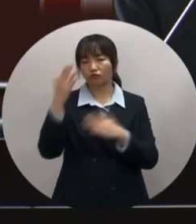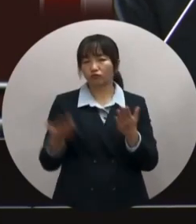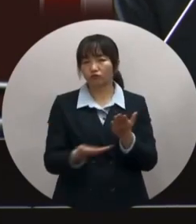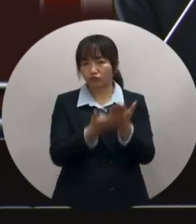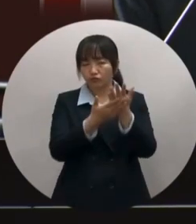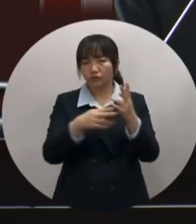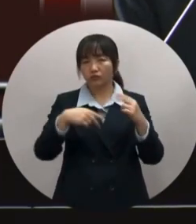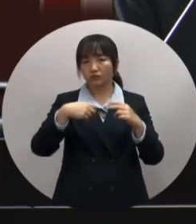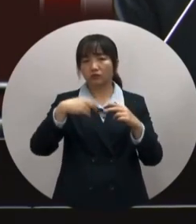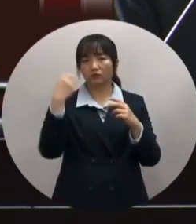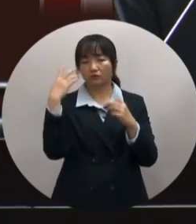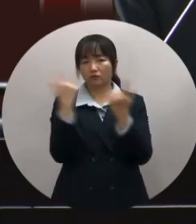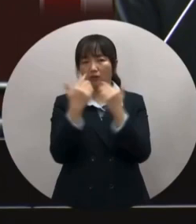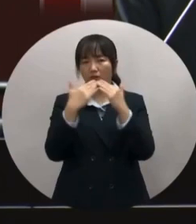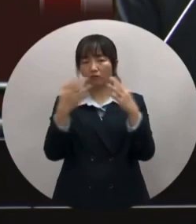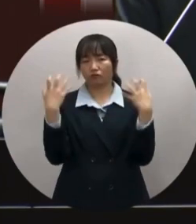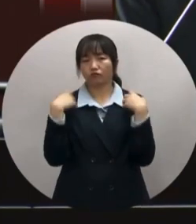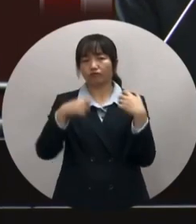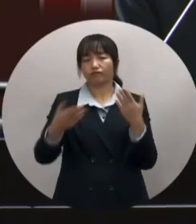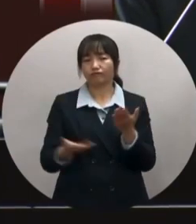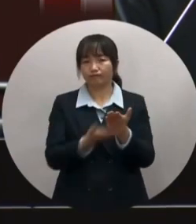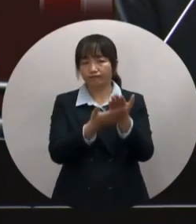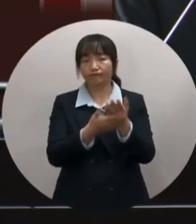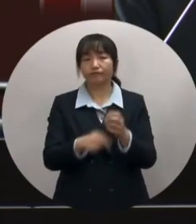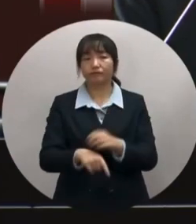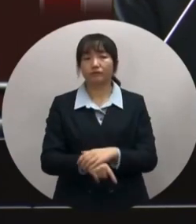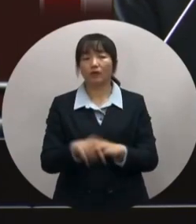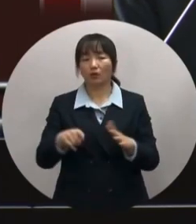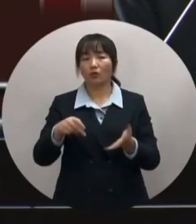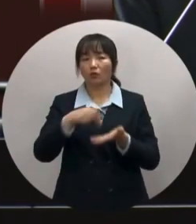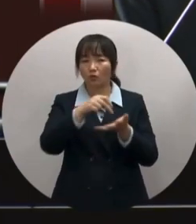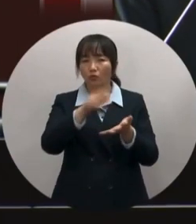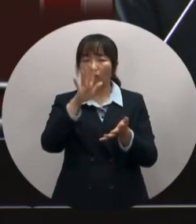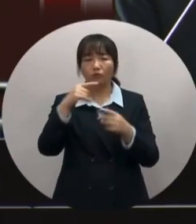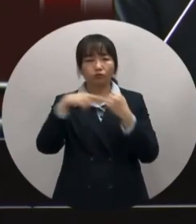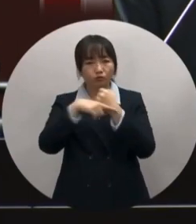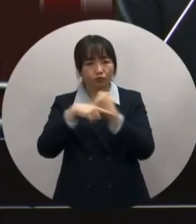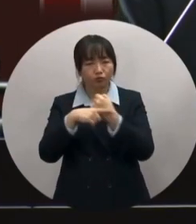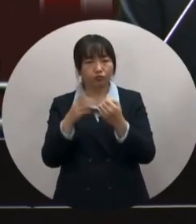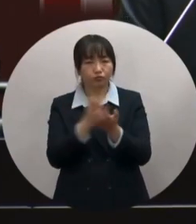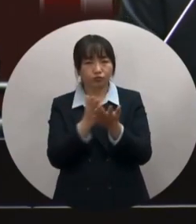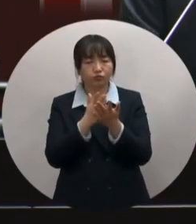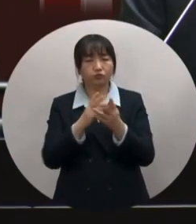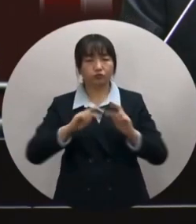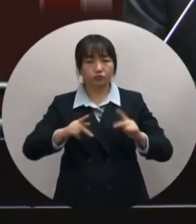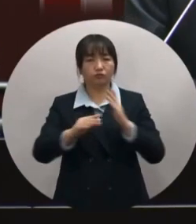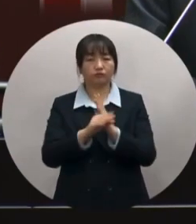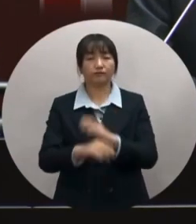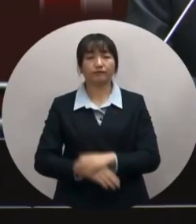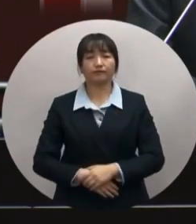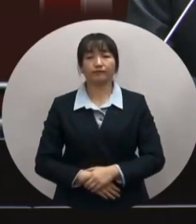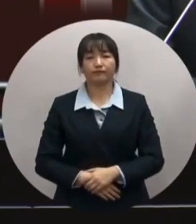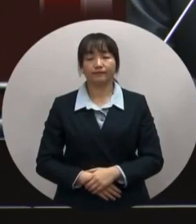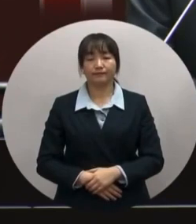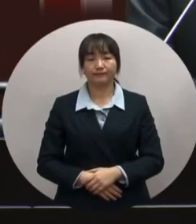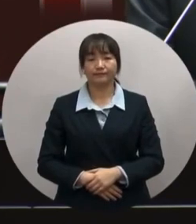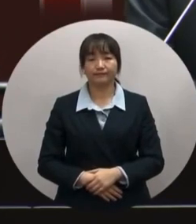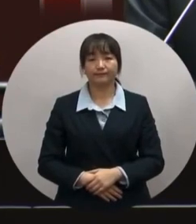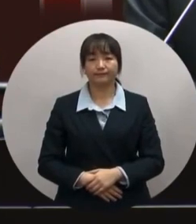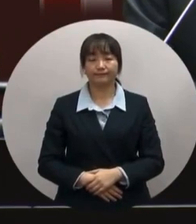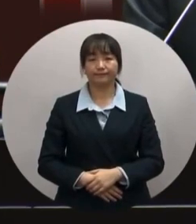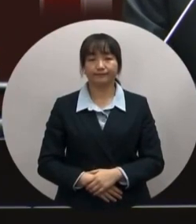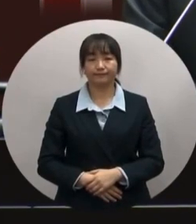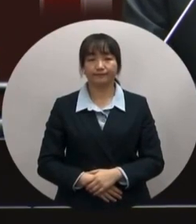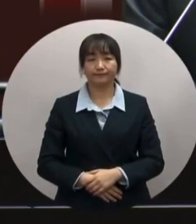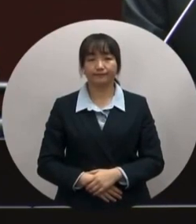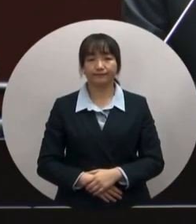新北市政府那已經有提出來的可行性研究在修正中是也拜託書院長多多協助幫忙